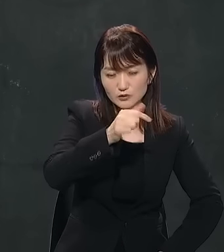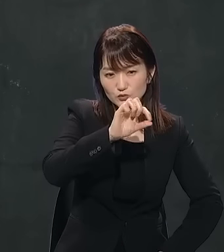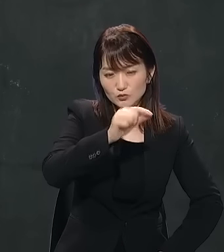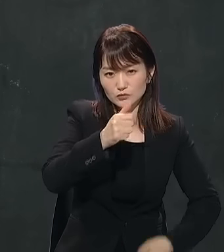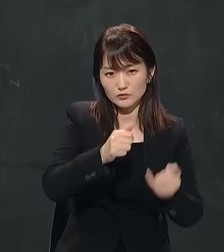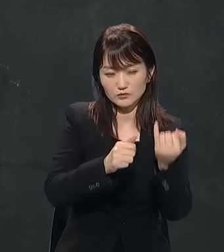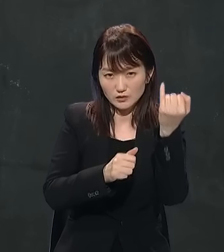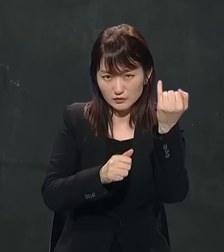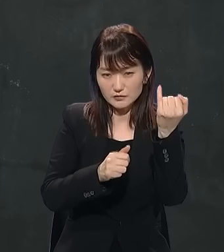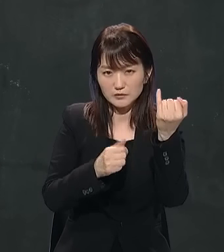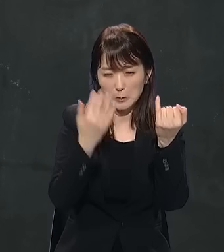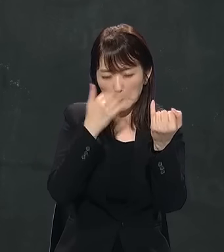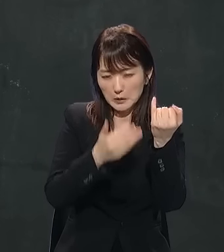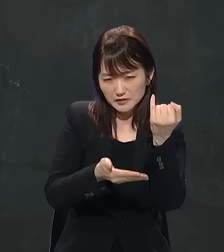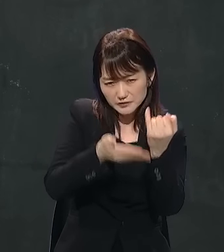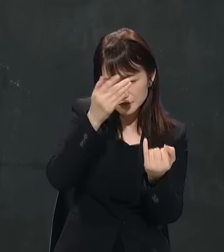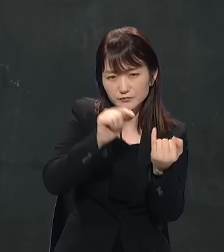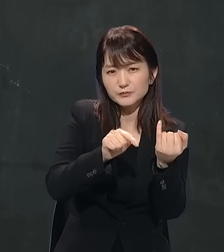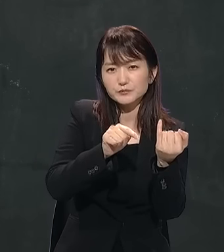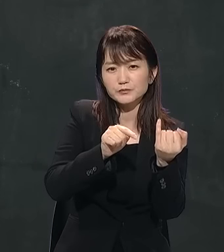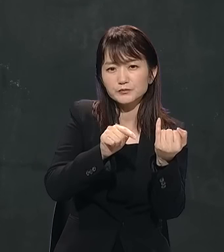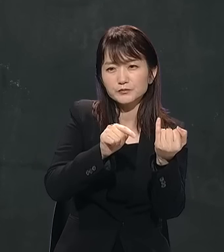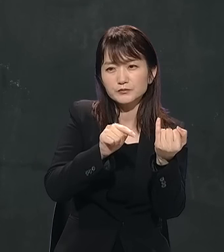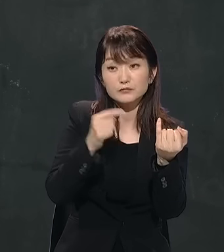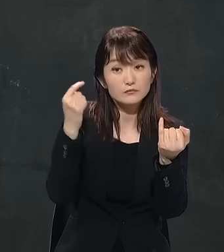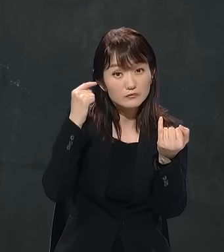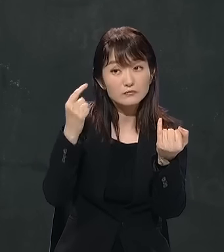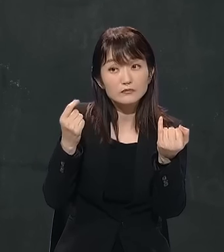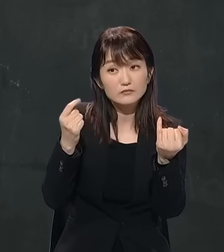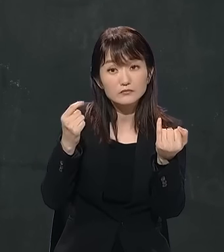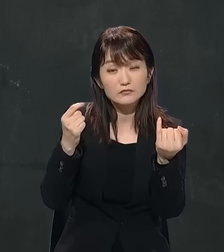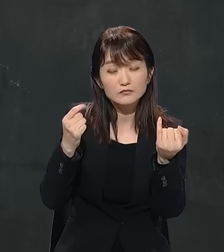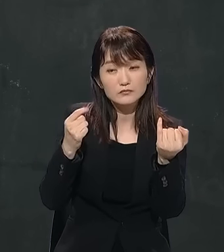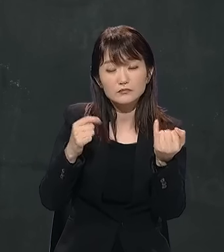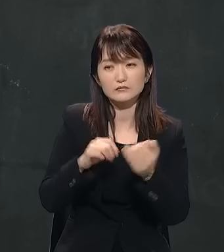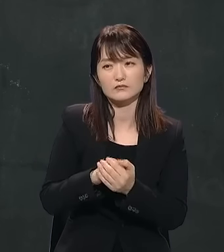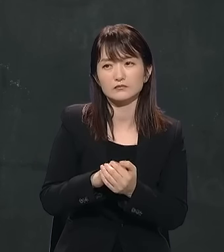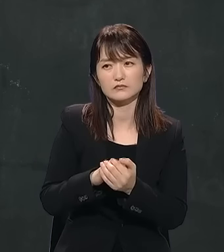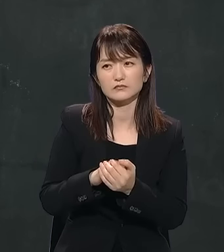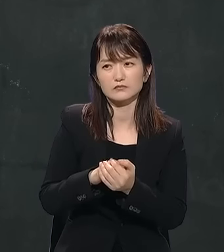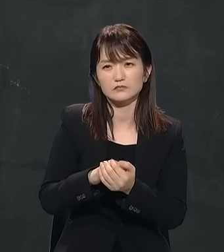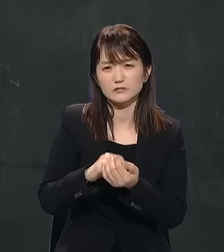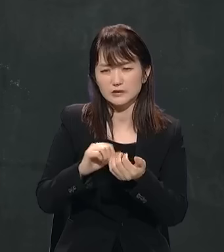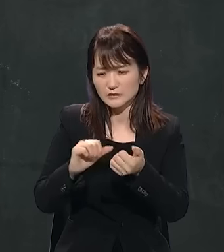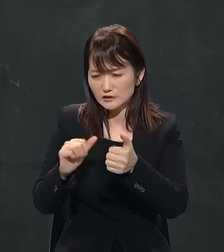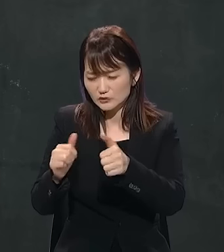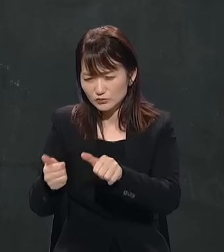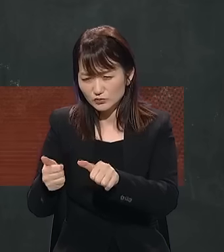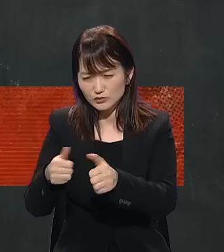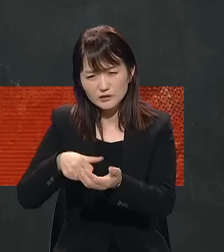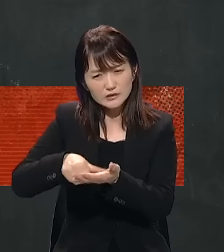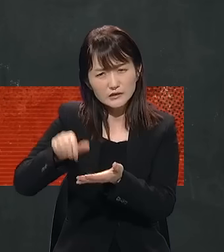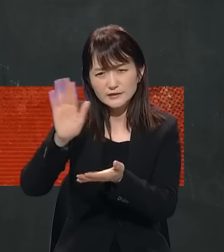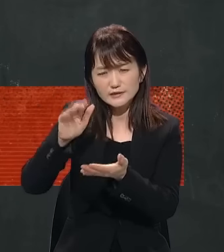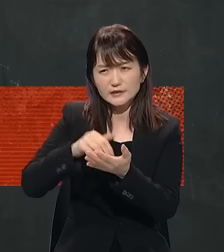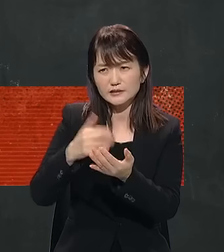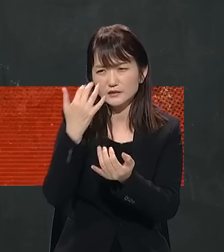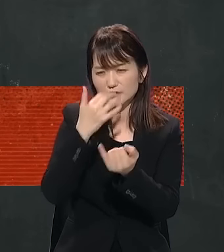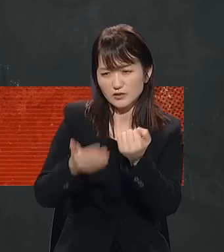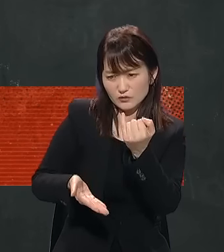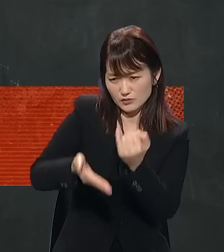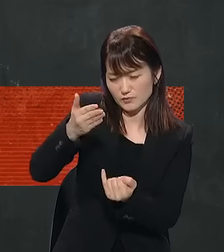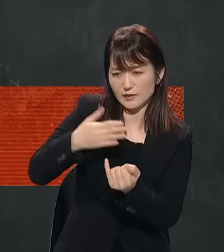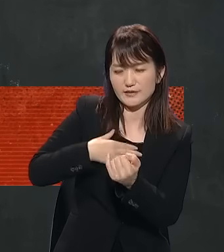친언니를 성추행했다는 의혹. 여기에 대해서는 들으신 것처럼 죽어도 지워지지 않을 형벌과 같은 성추행 프레임을 내게